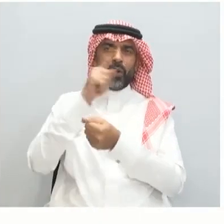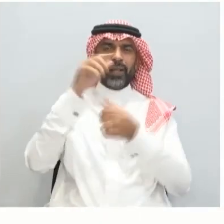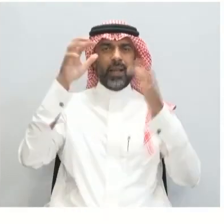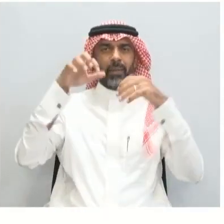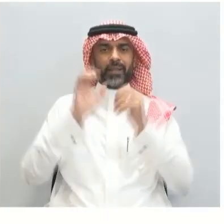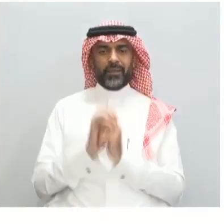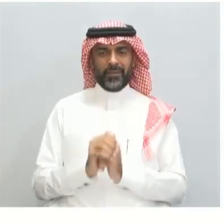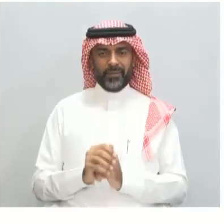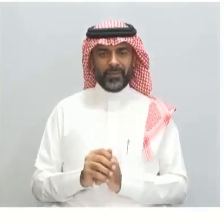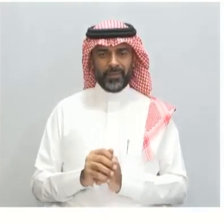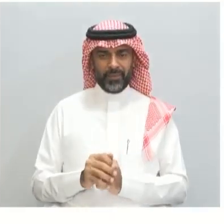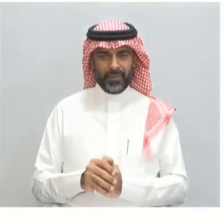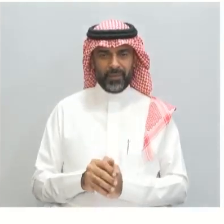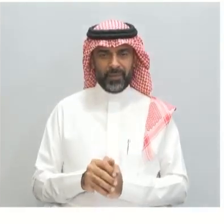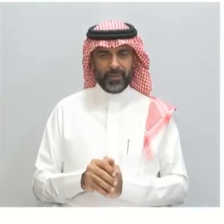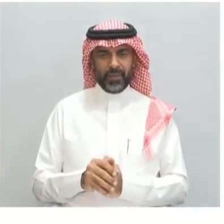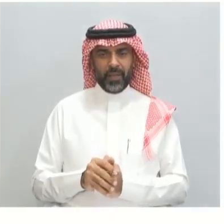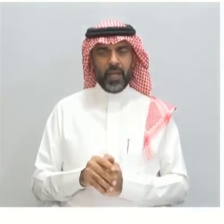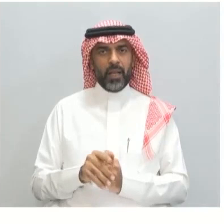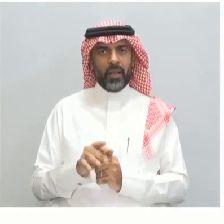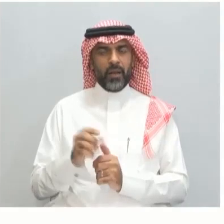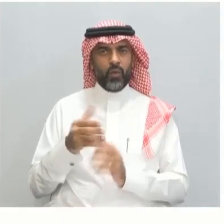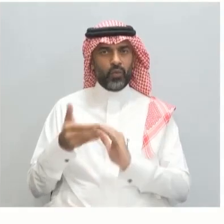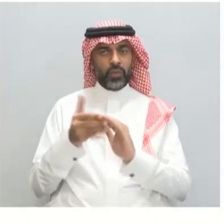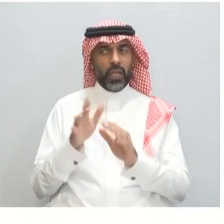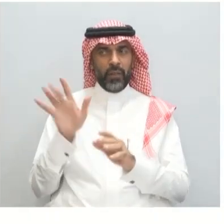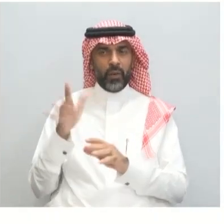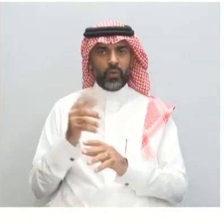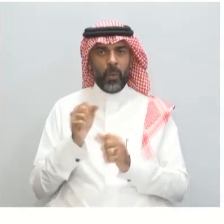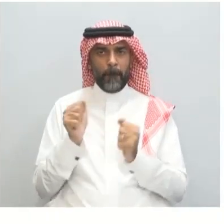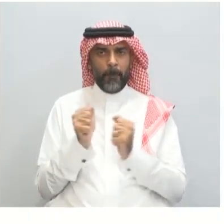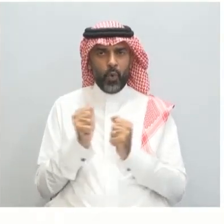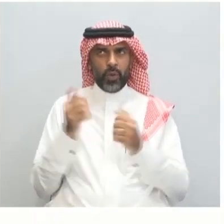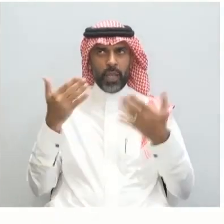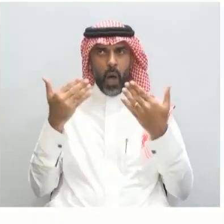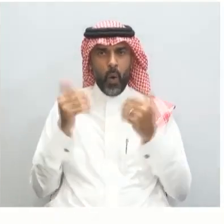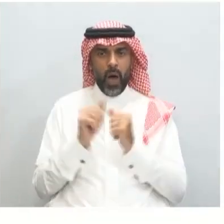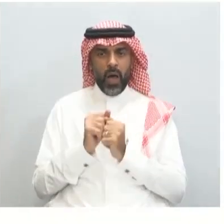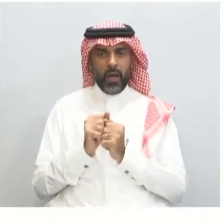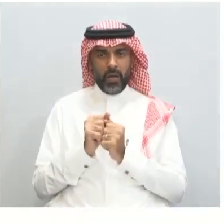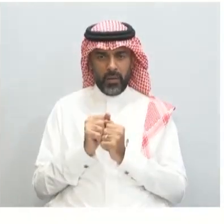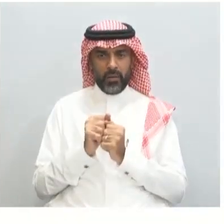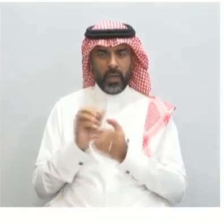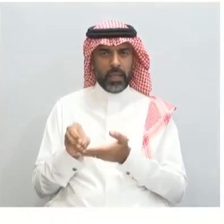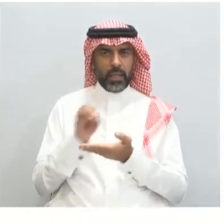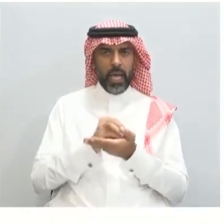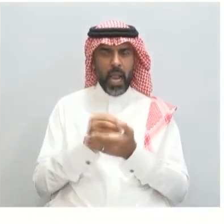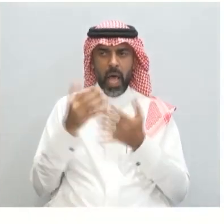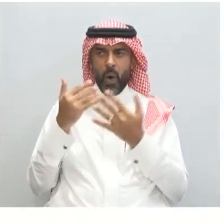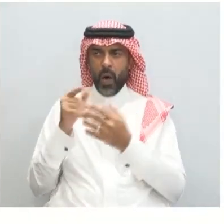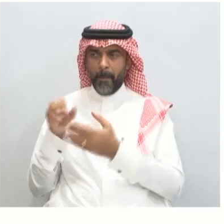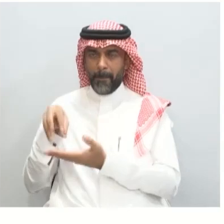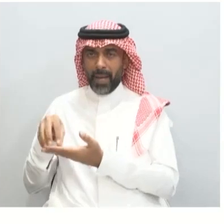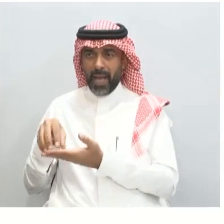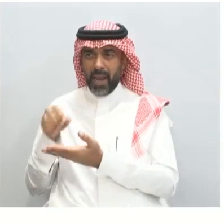المرئيه ما هي العوامل الممتازين بروده الهواء بروده ال غيرها انتقال الهواء من كان دافي